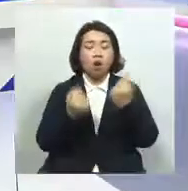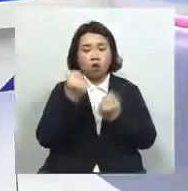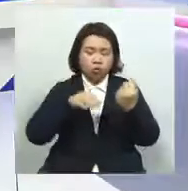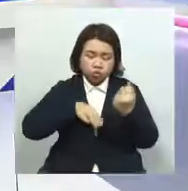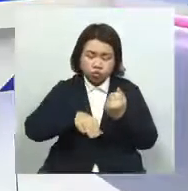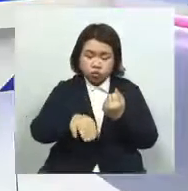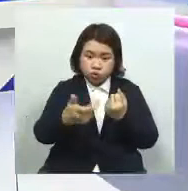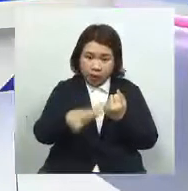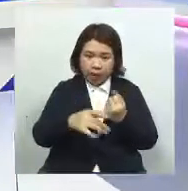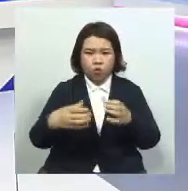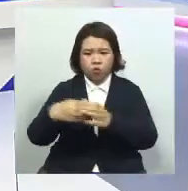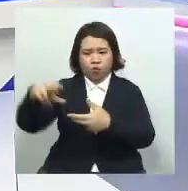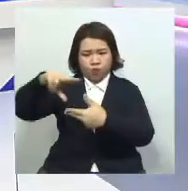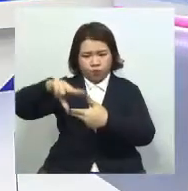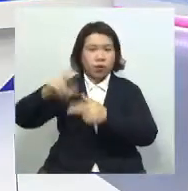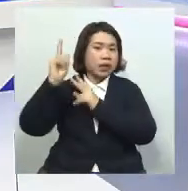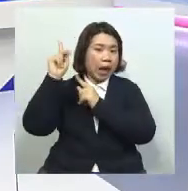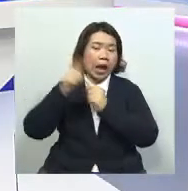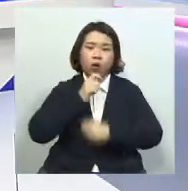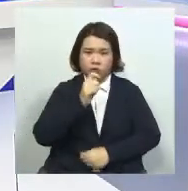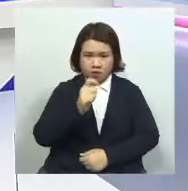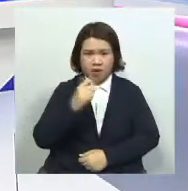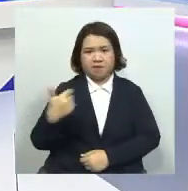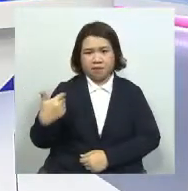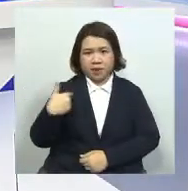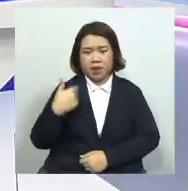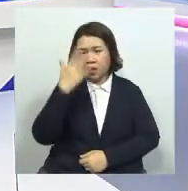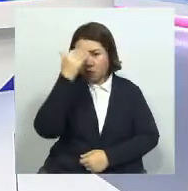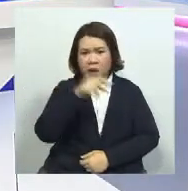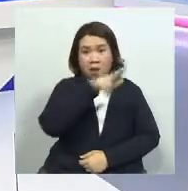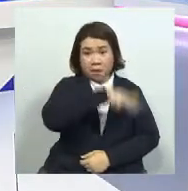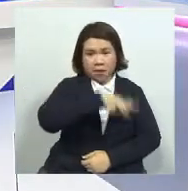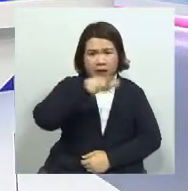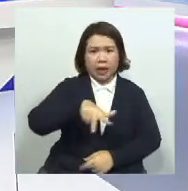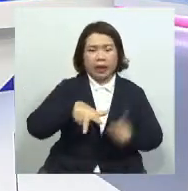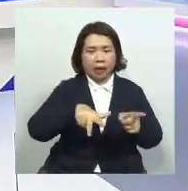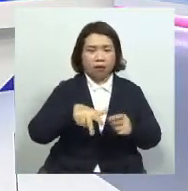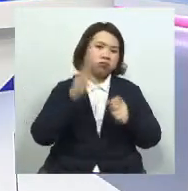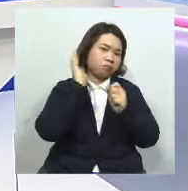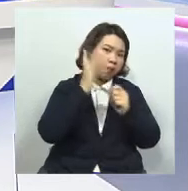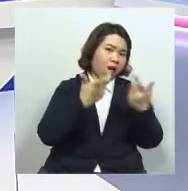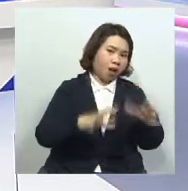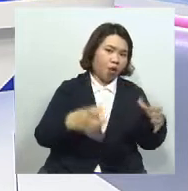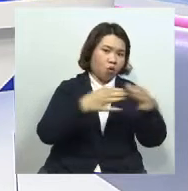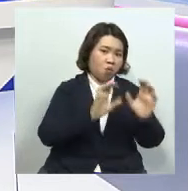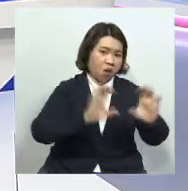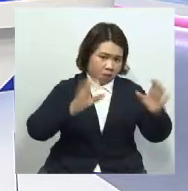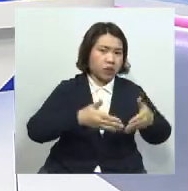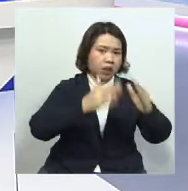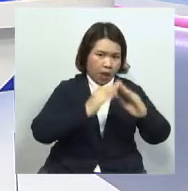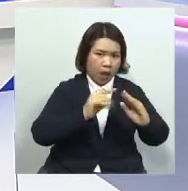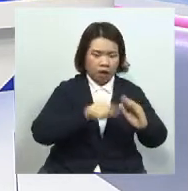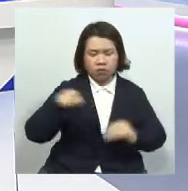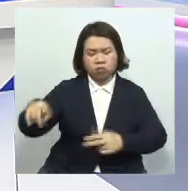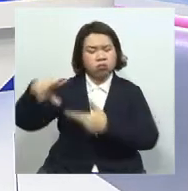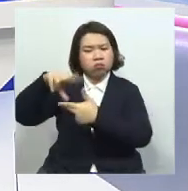ล้วในส่วนของพรรคพลังประชารัฐให้สัมภาษณ์สื่อมวลชนด้วยเพราะว่าพอทางเพื่อไทยเขามีการแถลงออกมาแบบนี้ก็ต้องไปถามละทาง